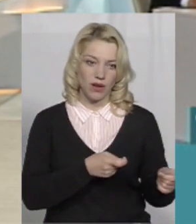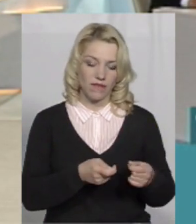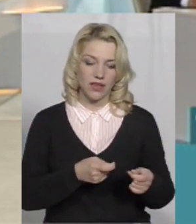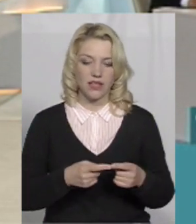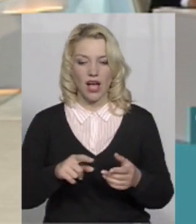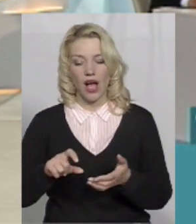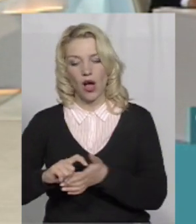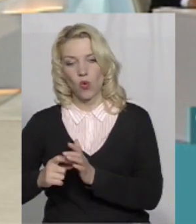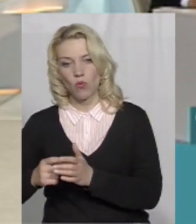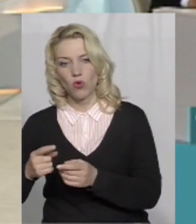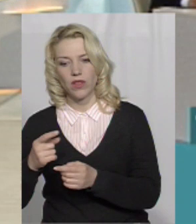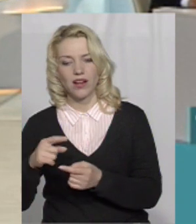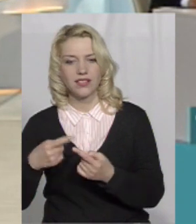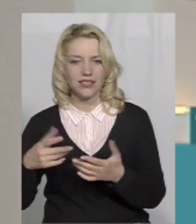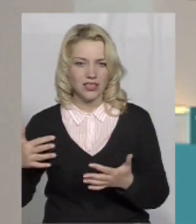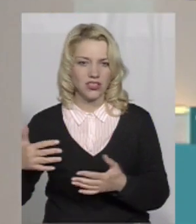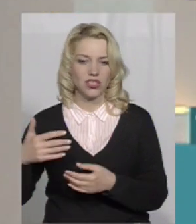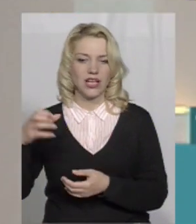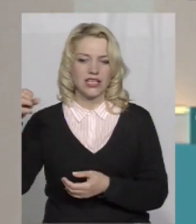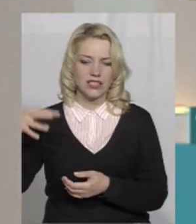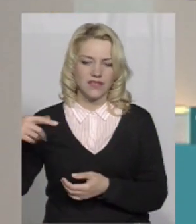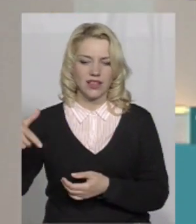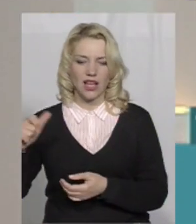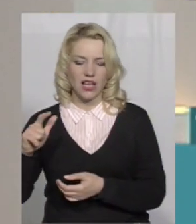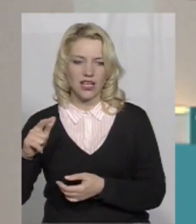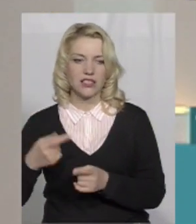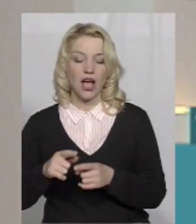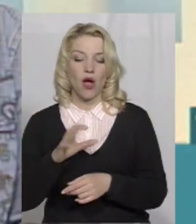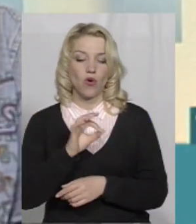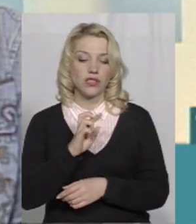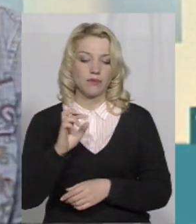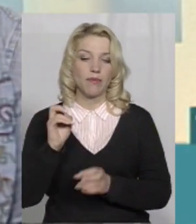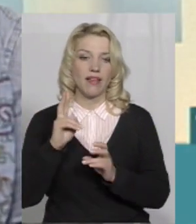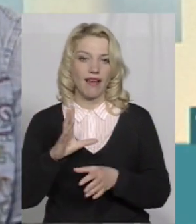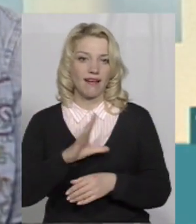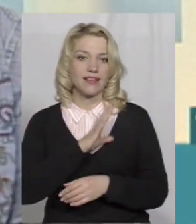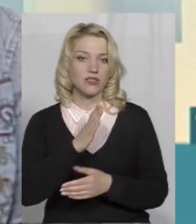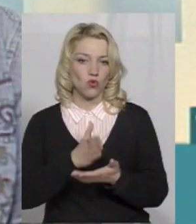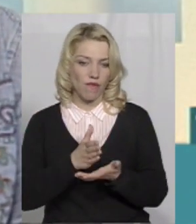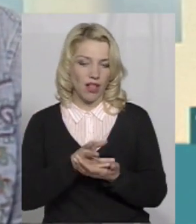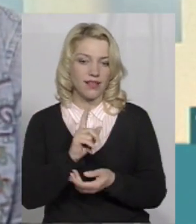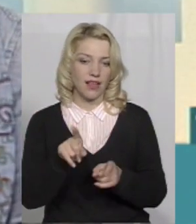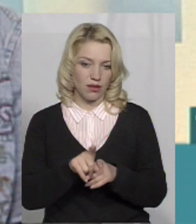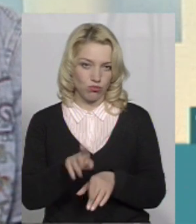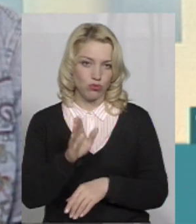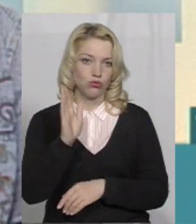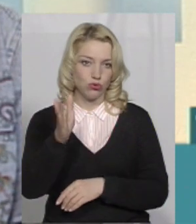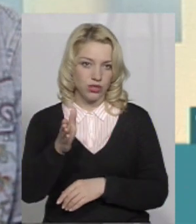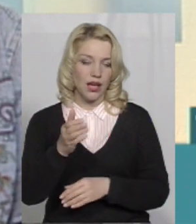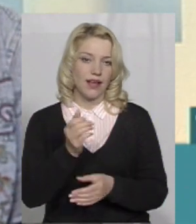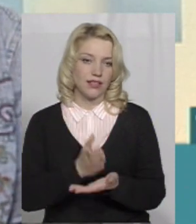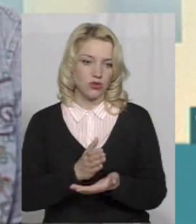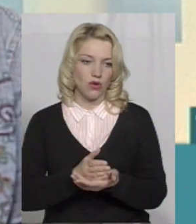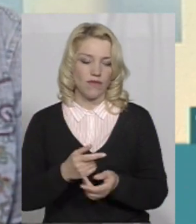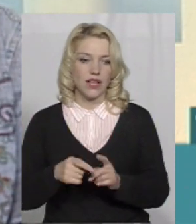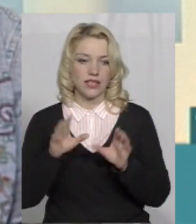інші – світло, газ і вода. В ОСББ вони як існували, так і будуть існувати. На мою думку, закон